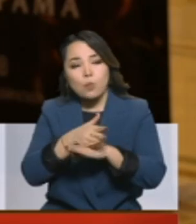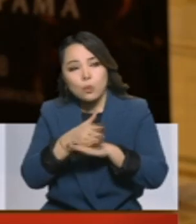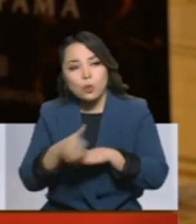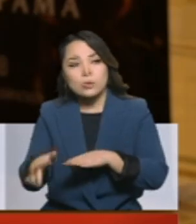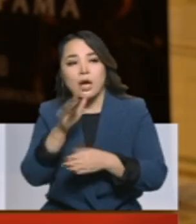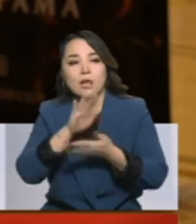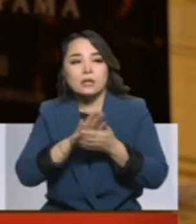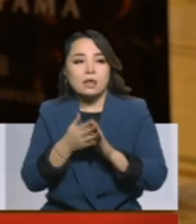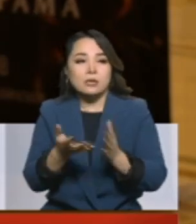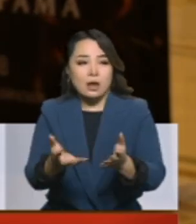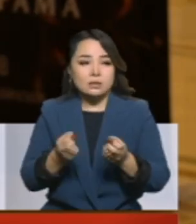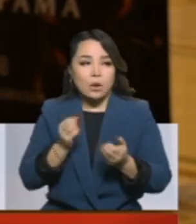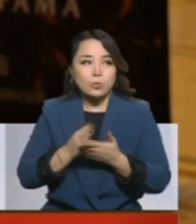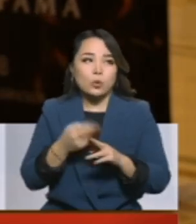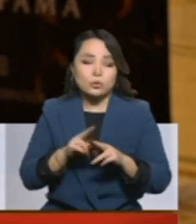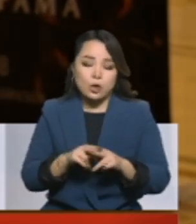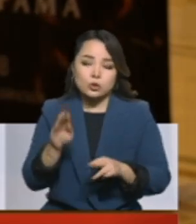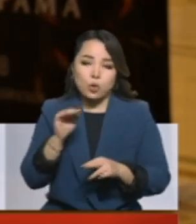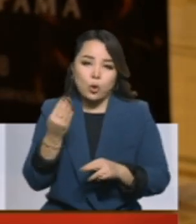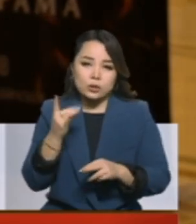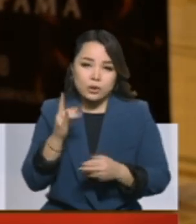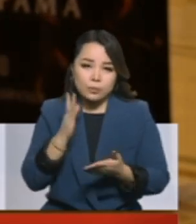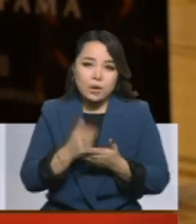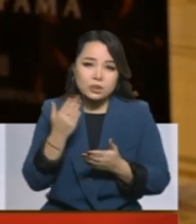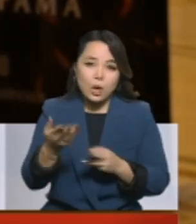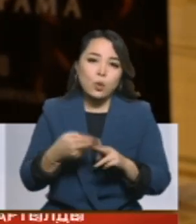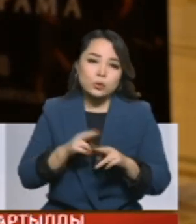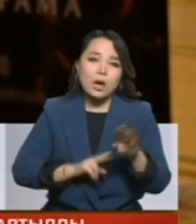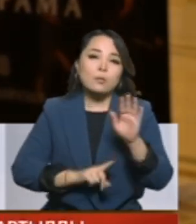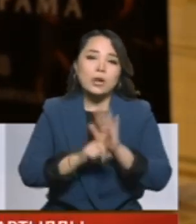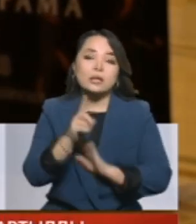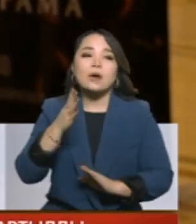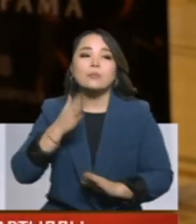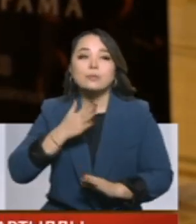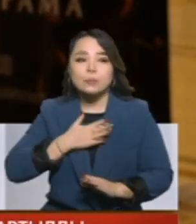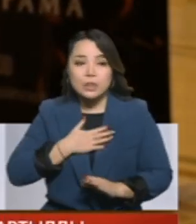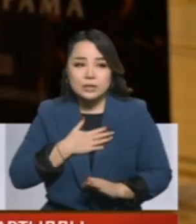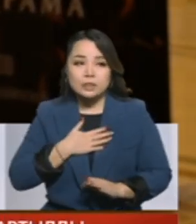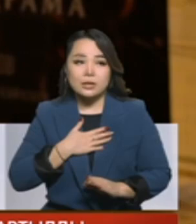кезеңін алып отырмыз да. Соның басында Жошы болды, содан бастап біздің